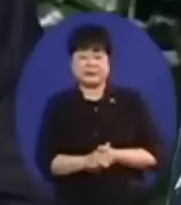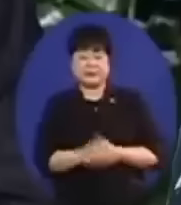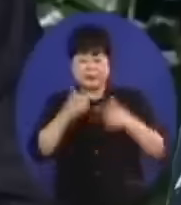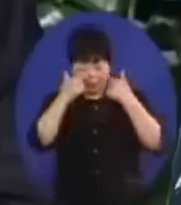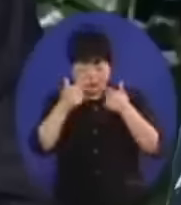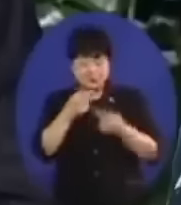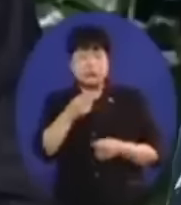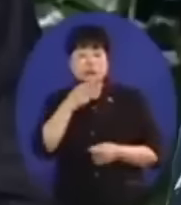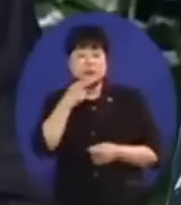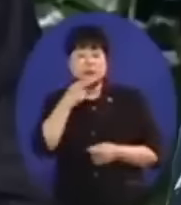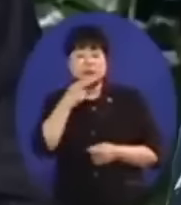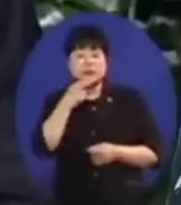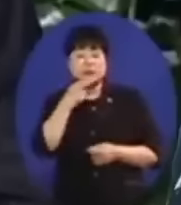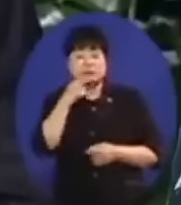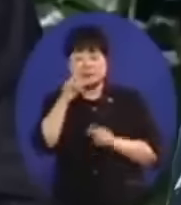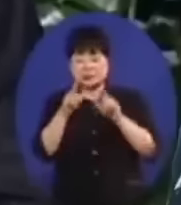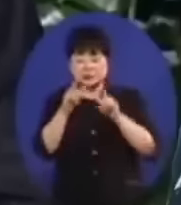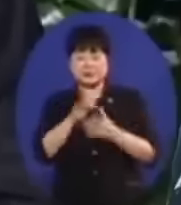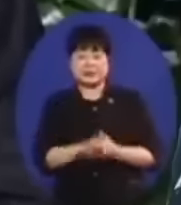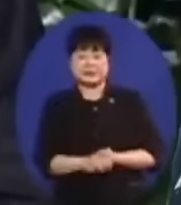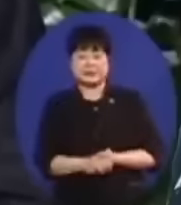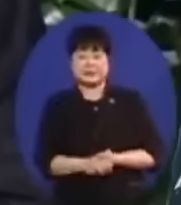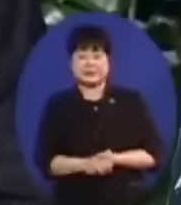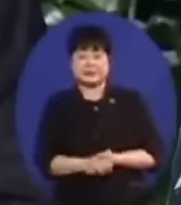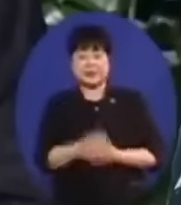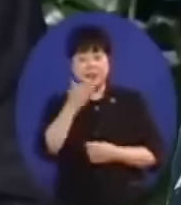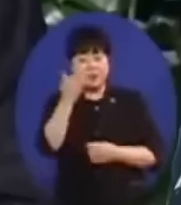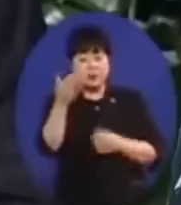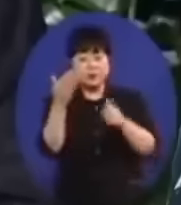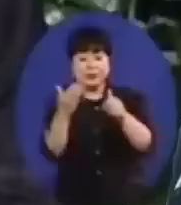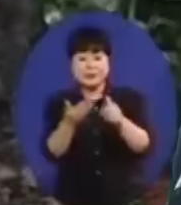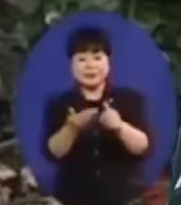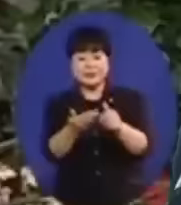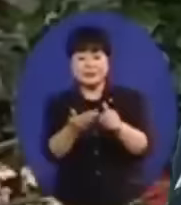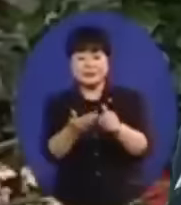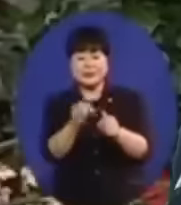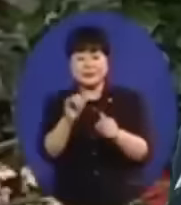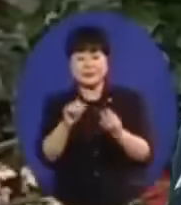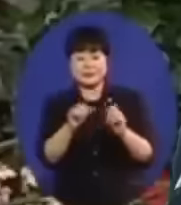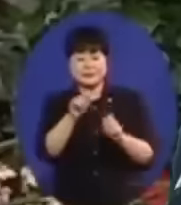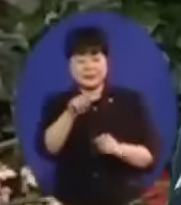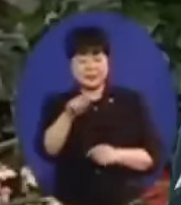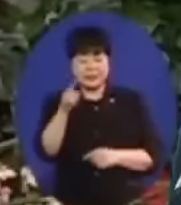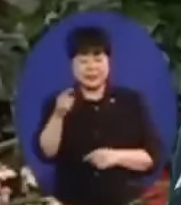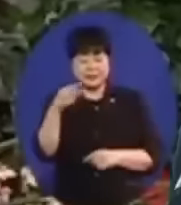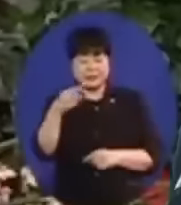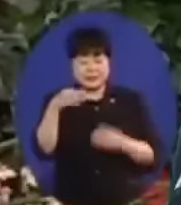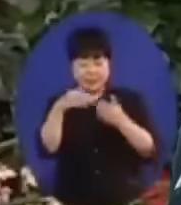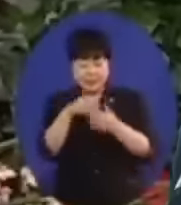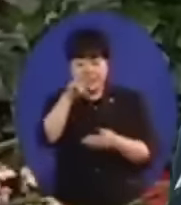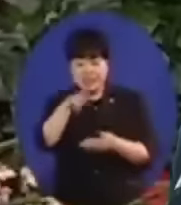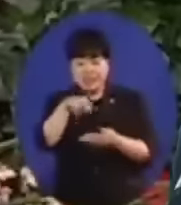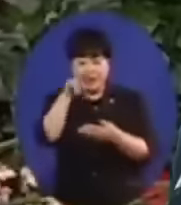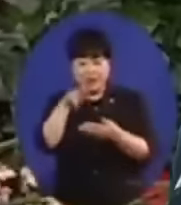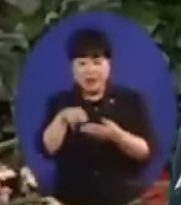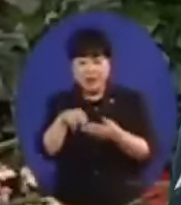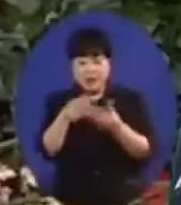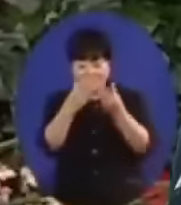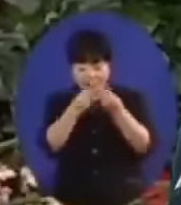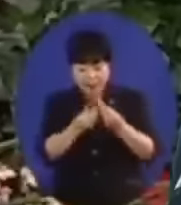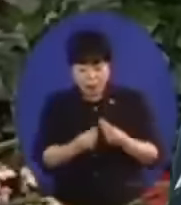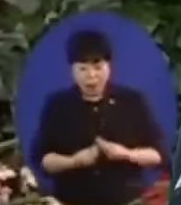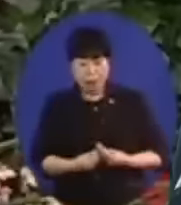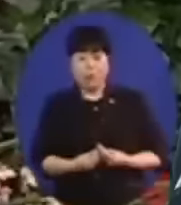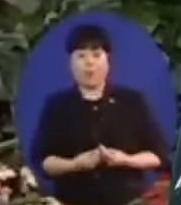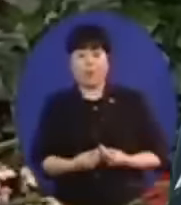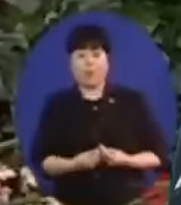불확실한 실체입니다. 여러분께서 히브리서 11장 1절로 3절을 읽어서 그 내용을